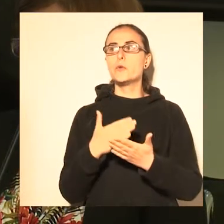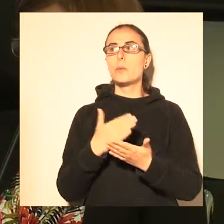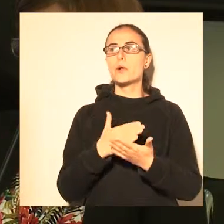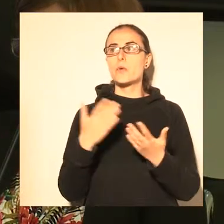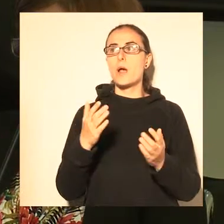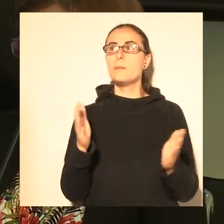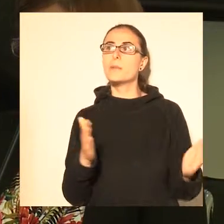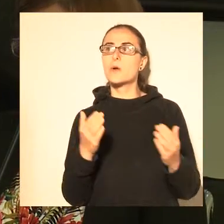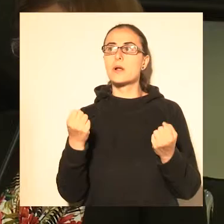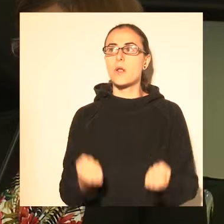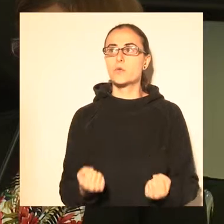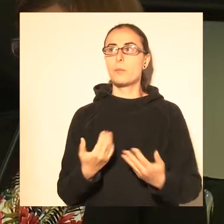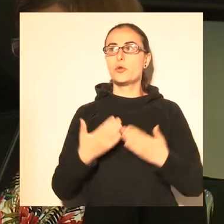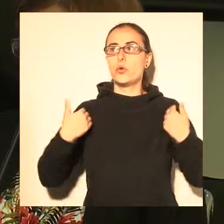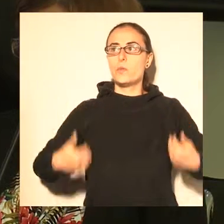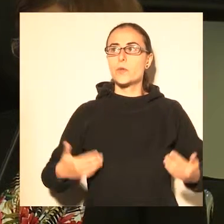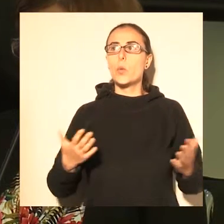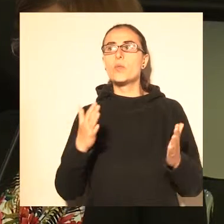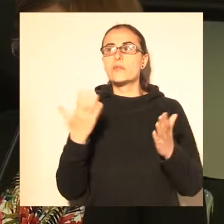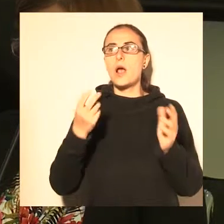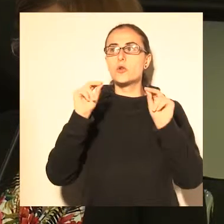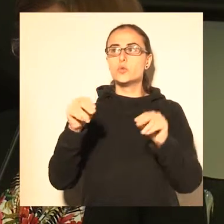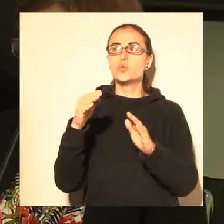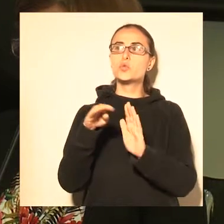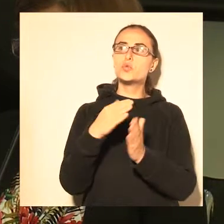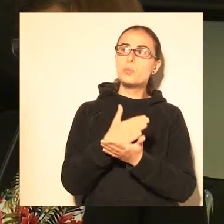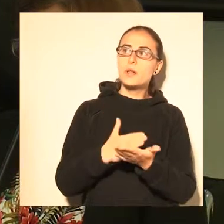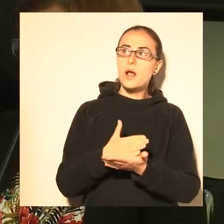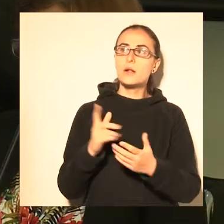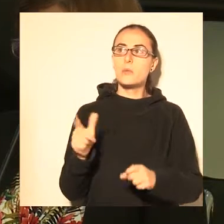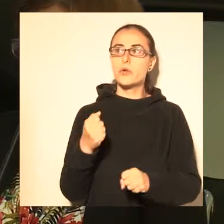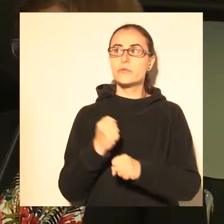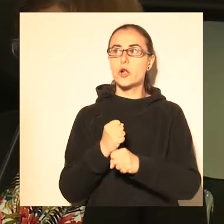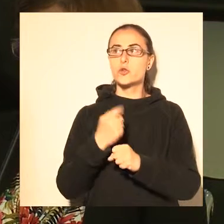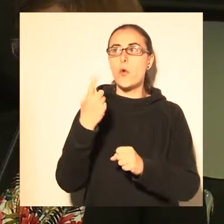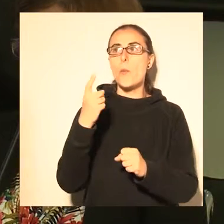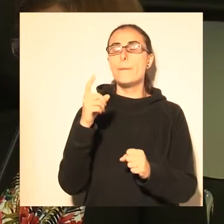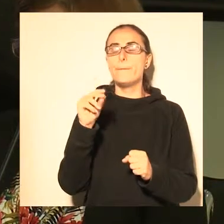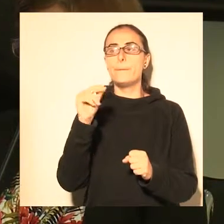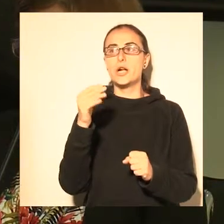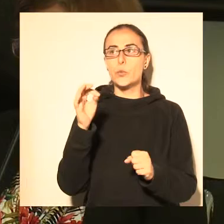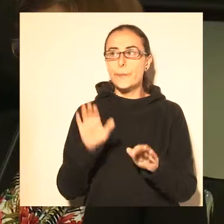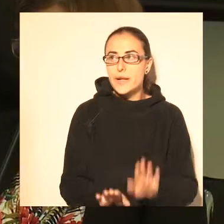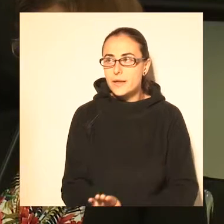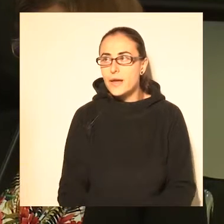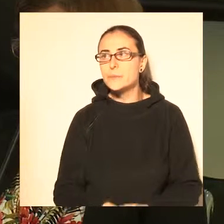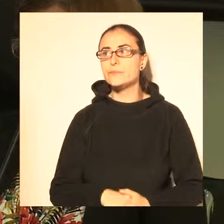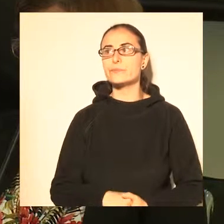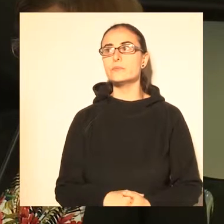urmă la preluarea greutății corporale și undeva la un an jumătate îl putem face să facă o